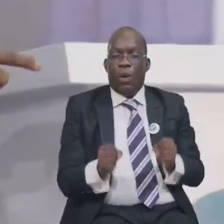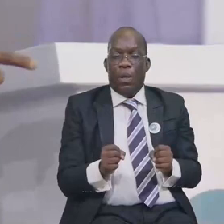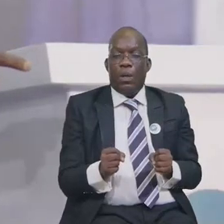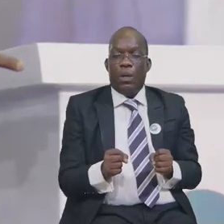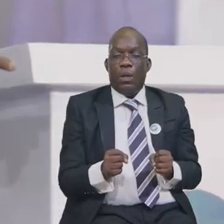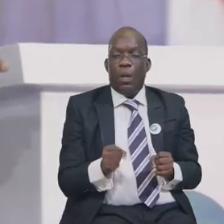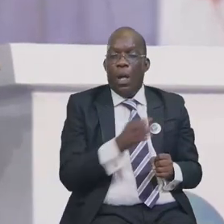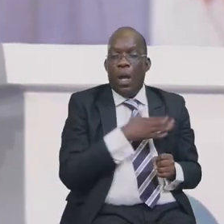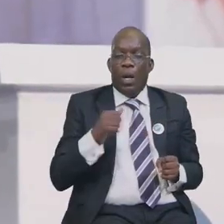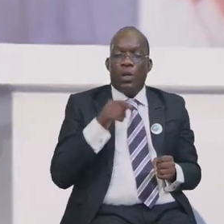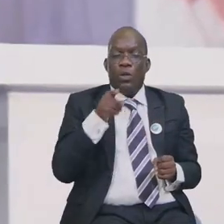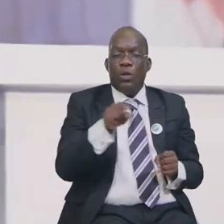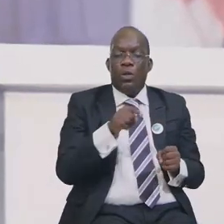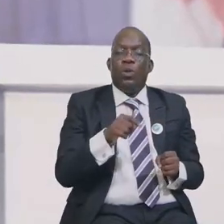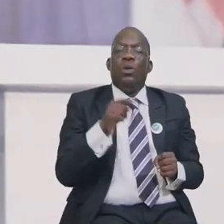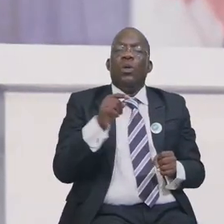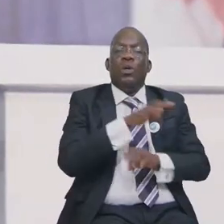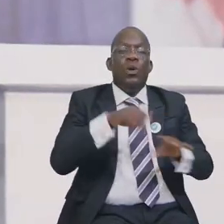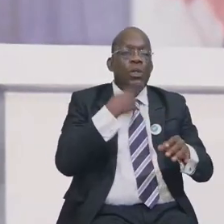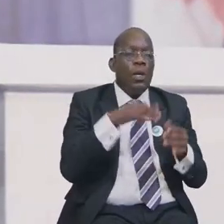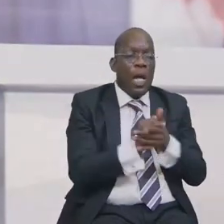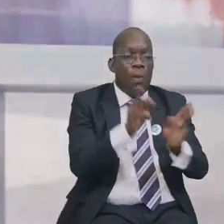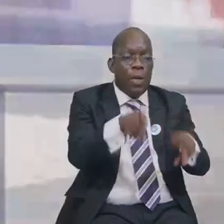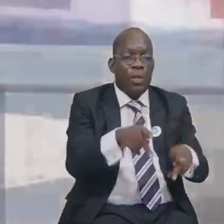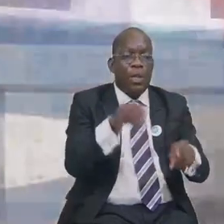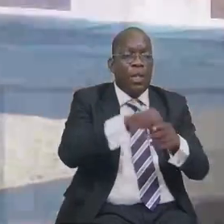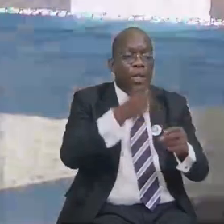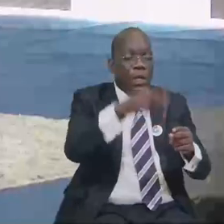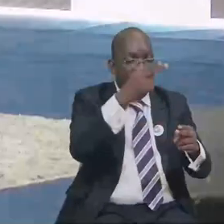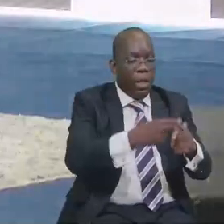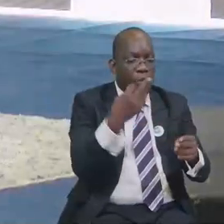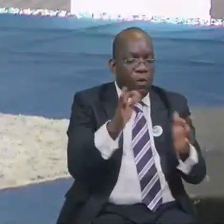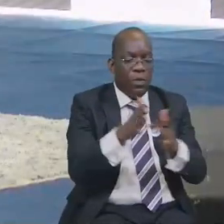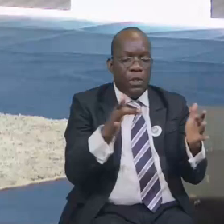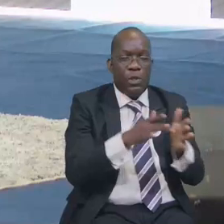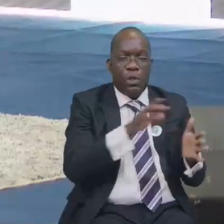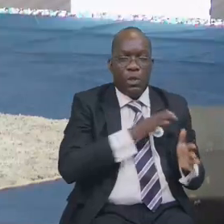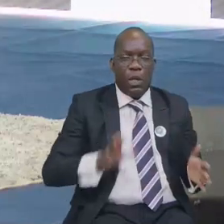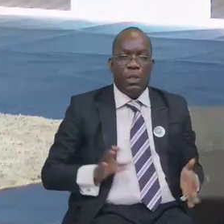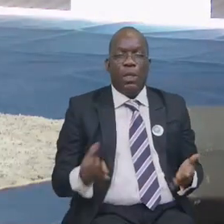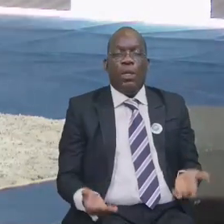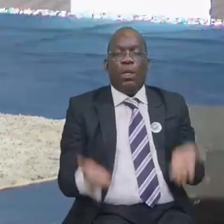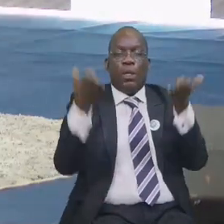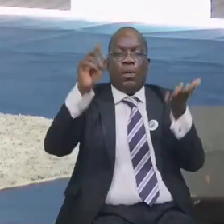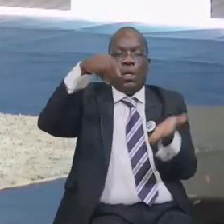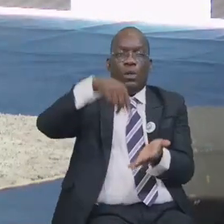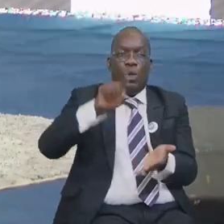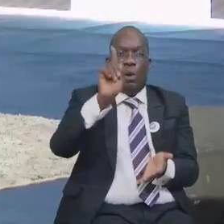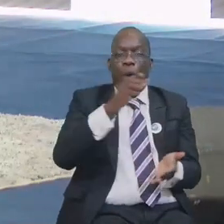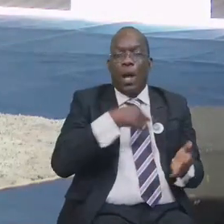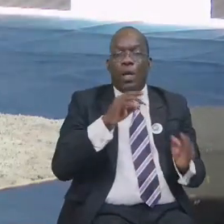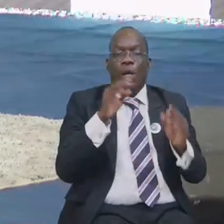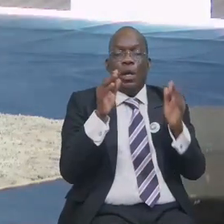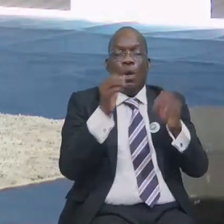personne, au nom de Jésus de Nazareth, lève-toi et marche. Si tu ne le dis